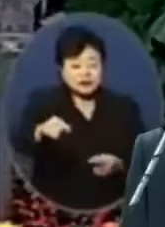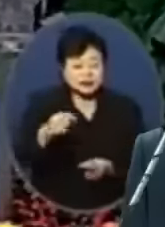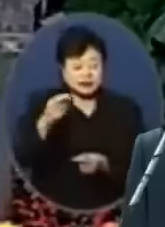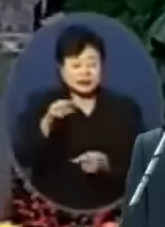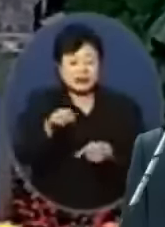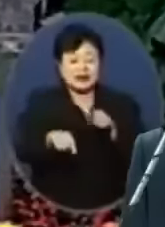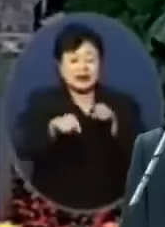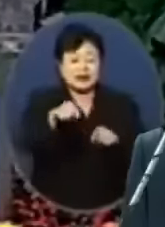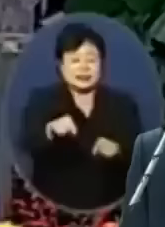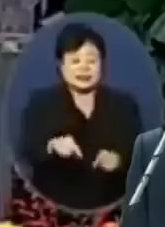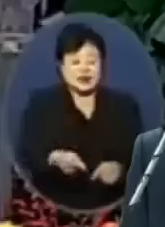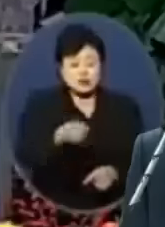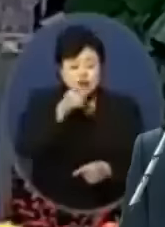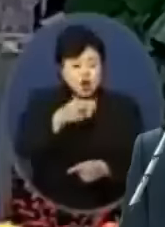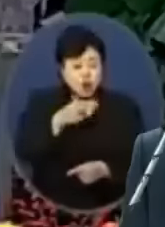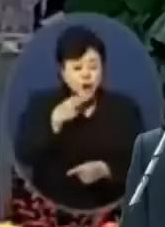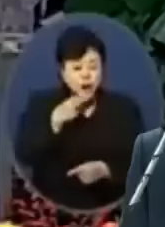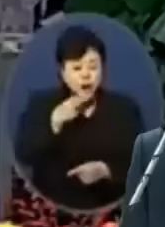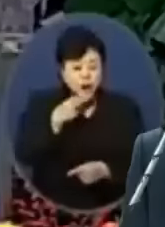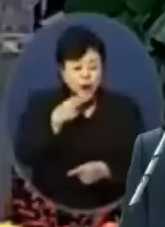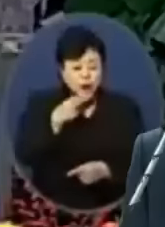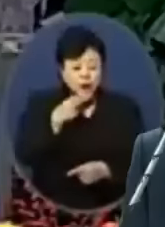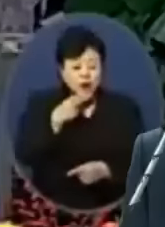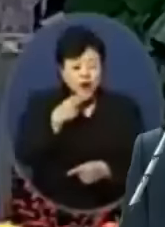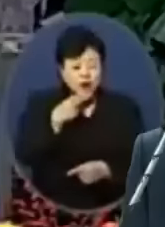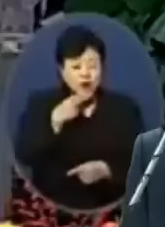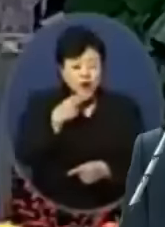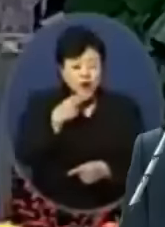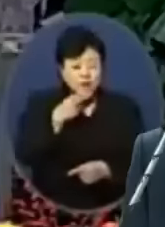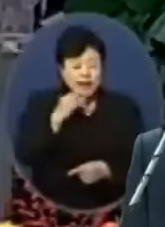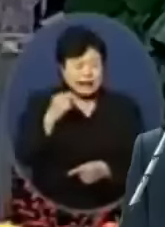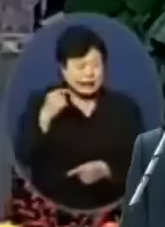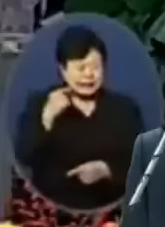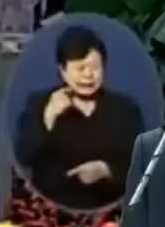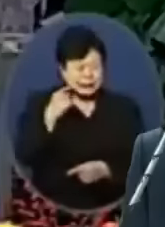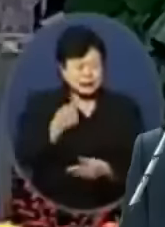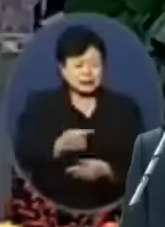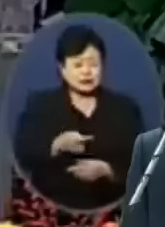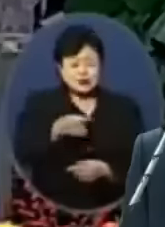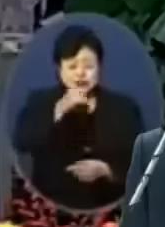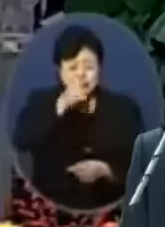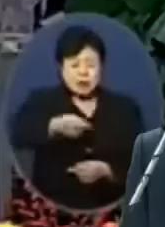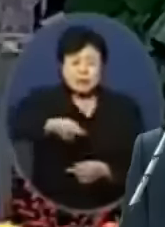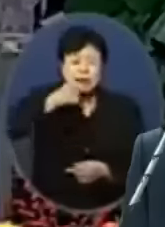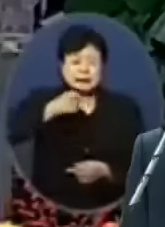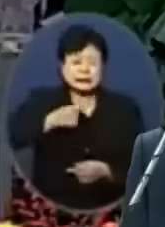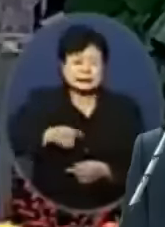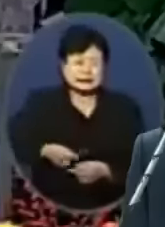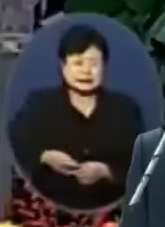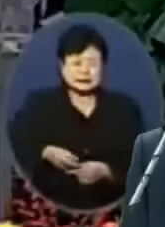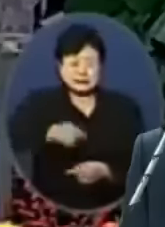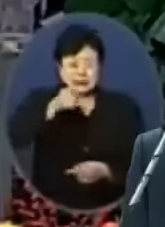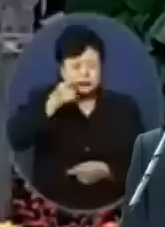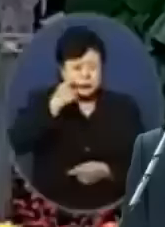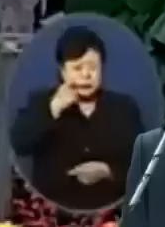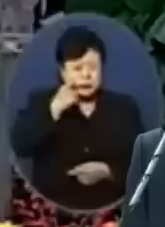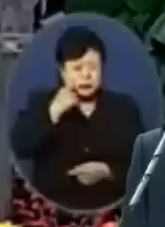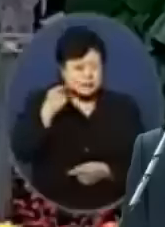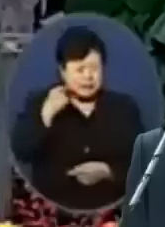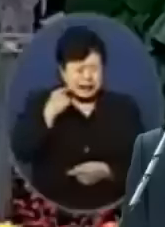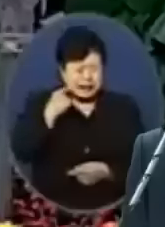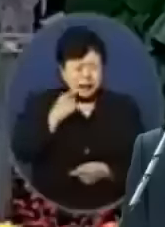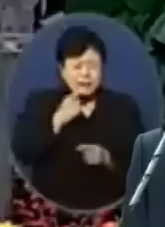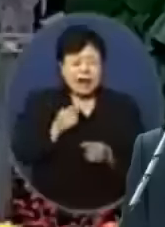사흘 길을 걸었으나 물을 얻지 못하고 마라에 이르렀더니 그곳에 물이 있어서 마시지 못하겠으므로 그 이름을 마라라